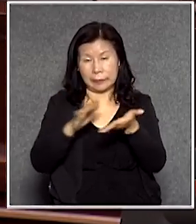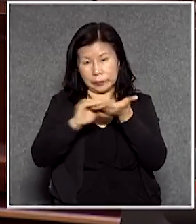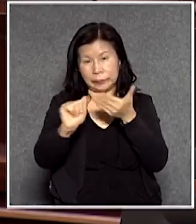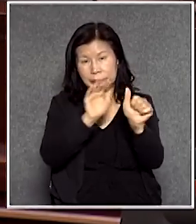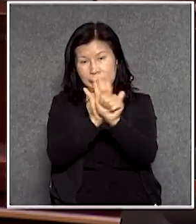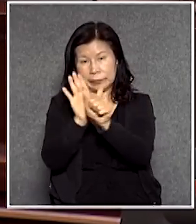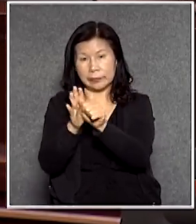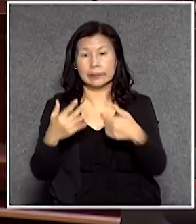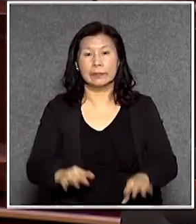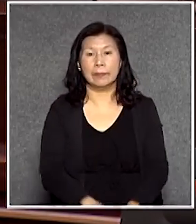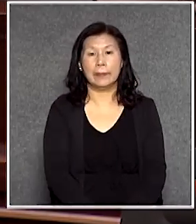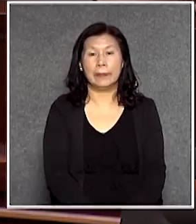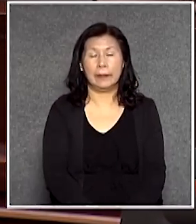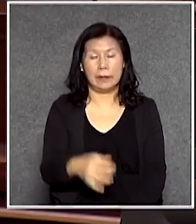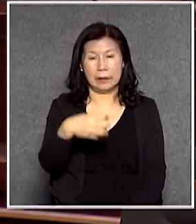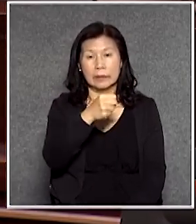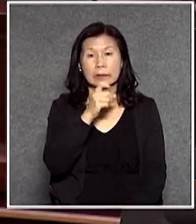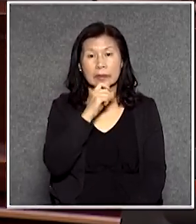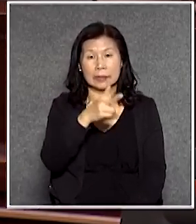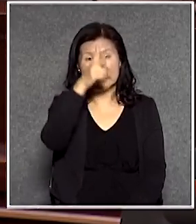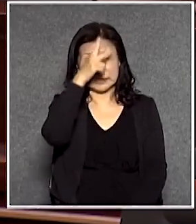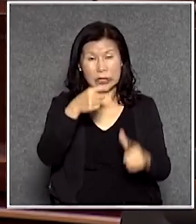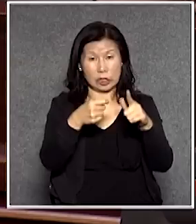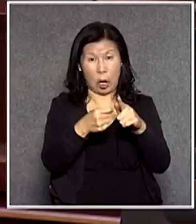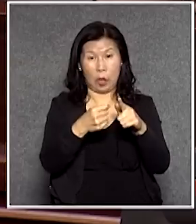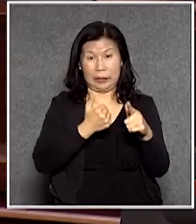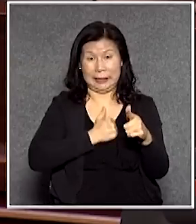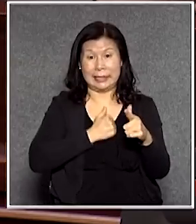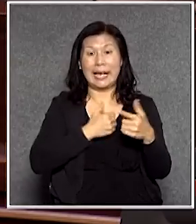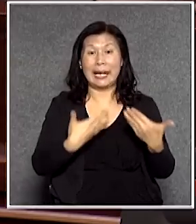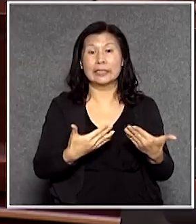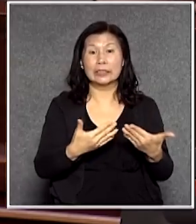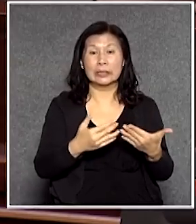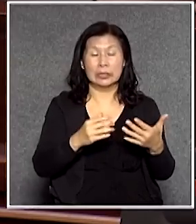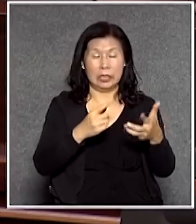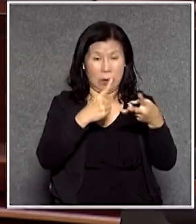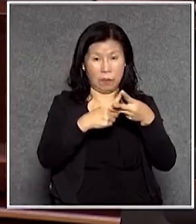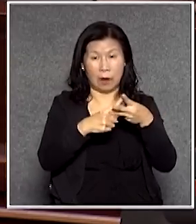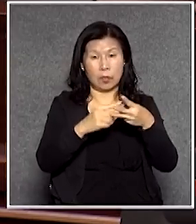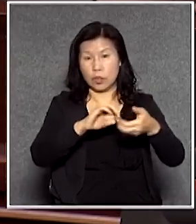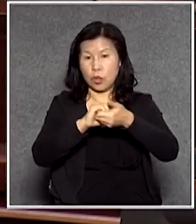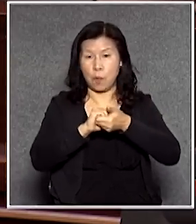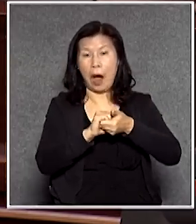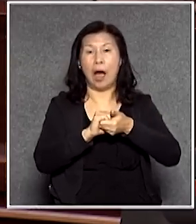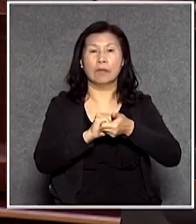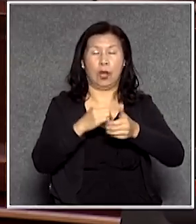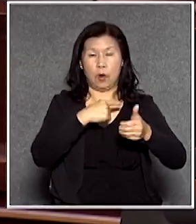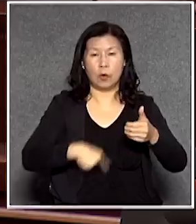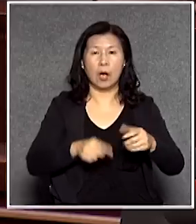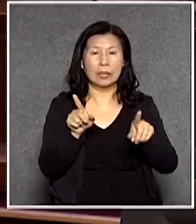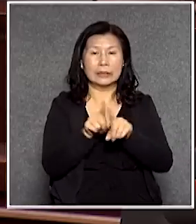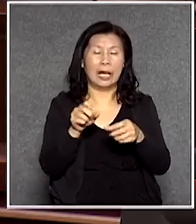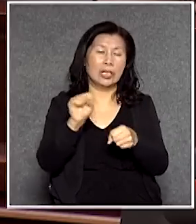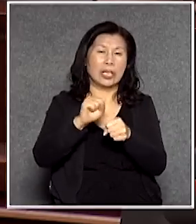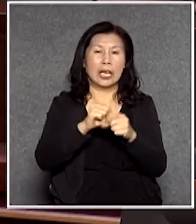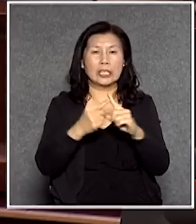務。主席，講到公務員士氣，我想在現在泛民全面不合作運動之下，其實都頗難振奮